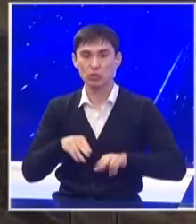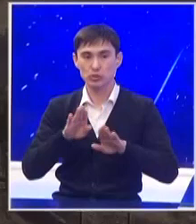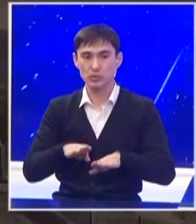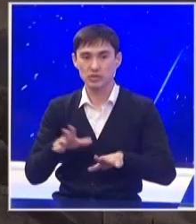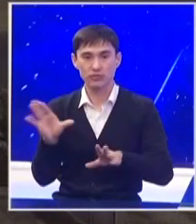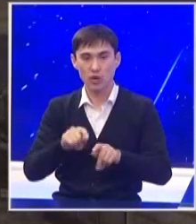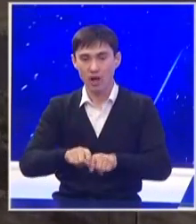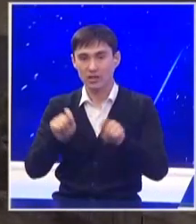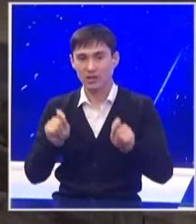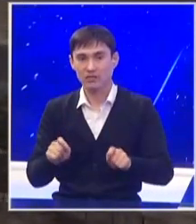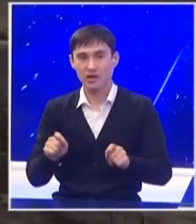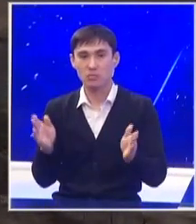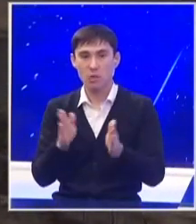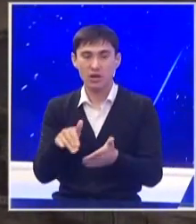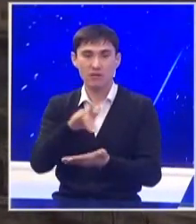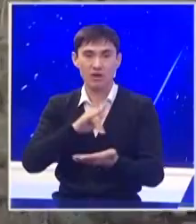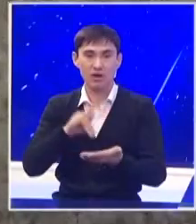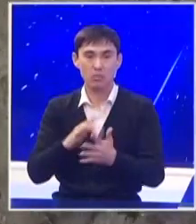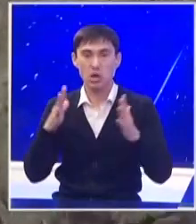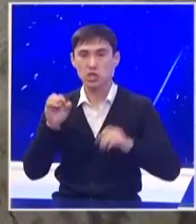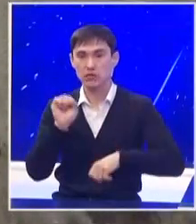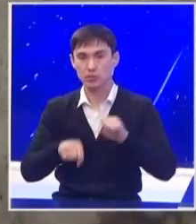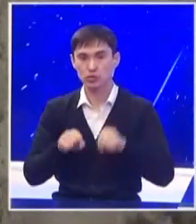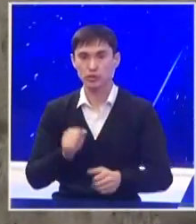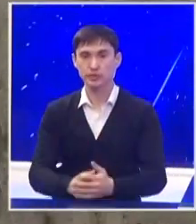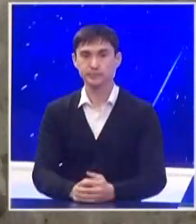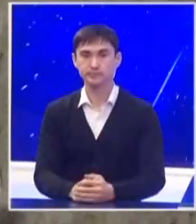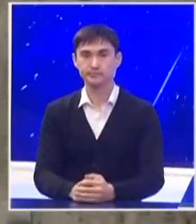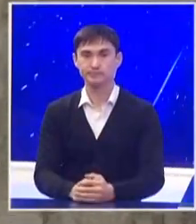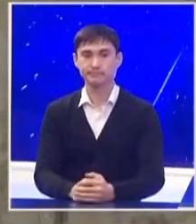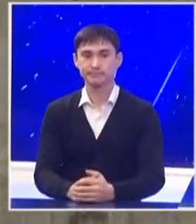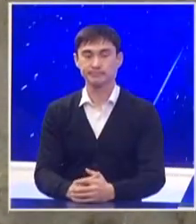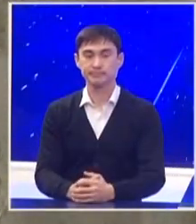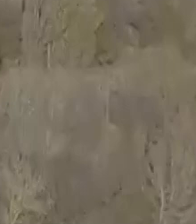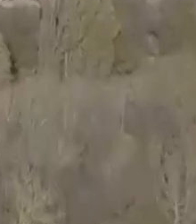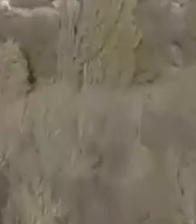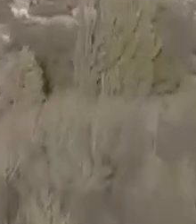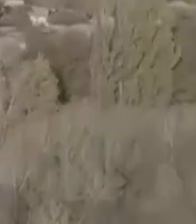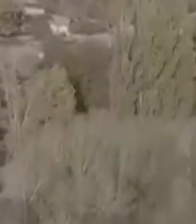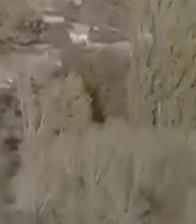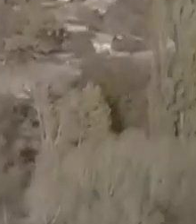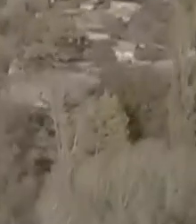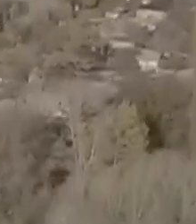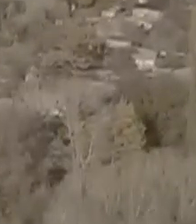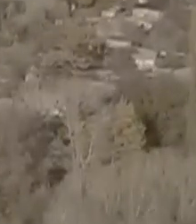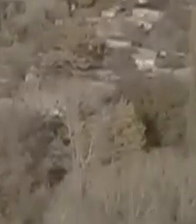вкупе открывает для небольшого городка большие возможности. Айсулу Жандосова, Жайх Курманбаев, телеканал ЖТСУ.